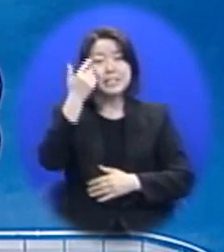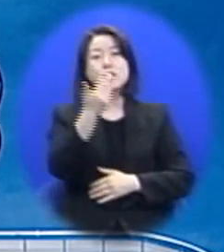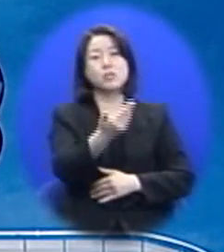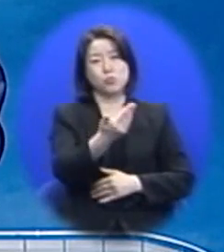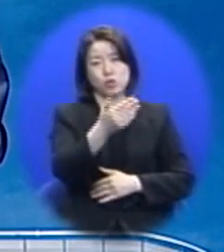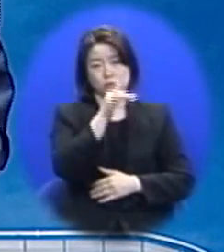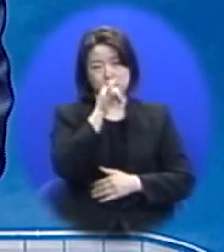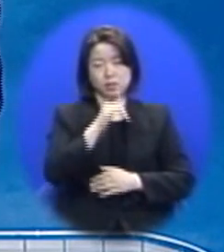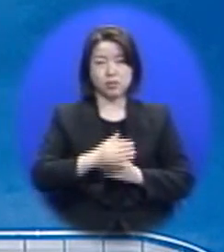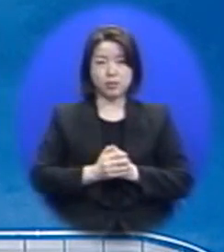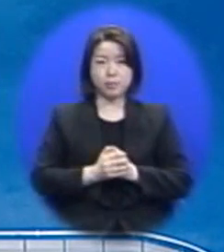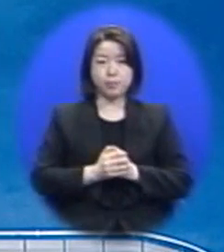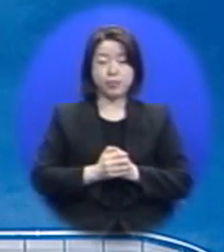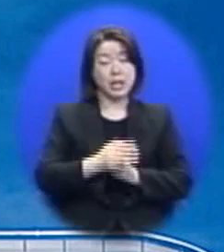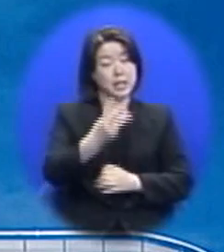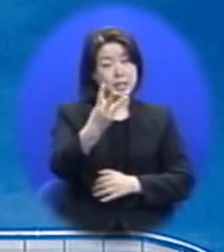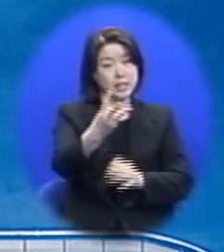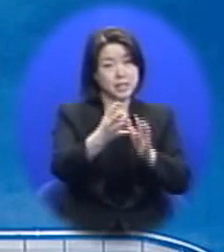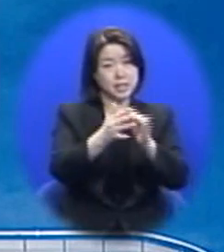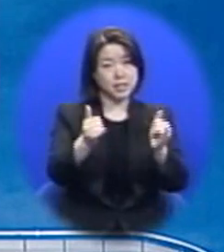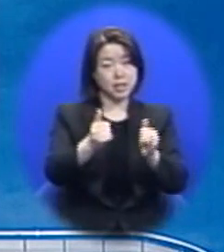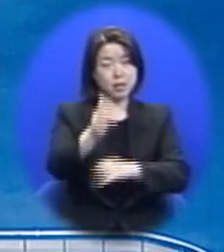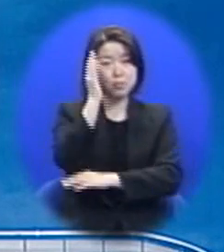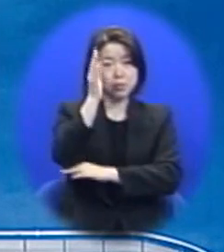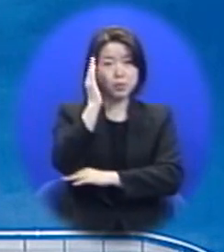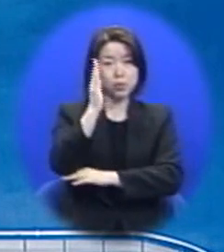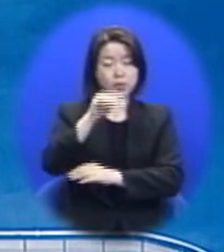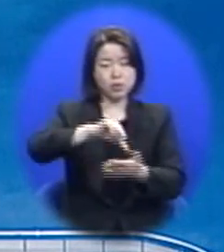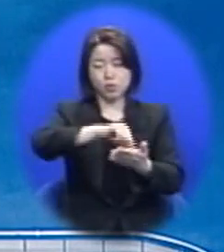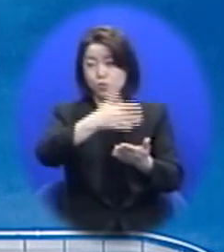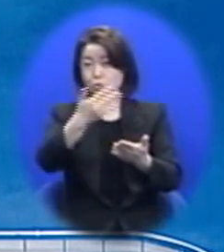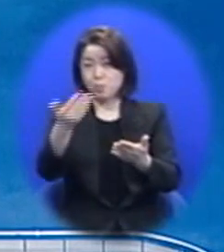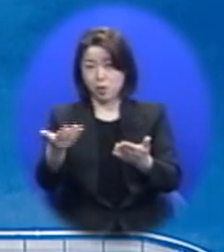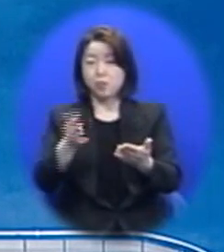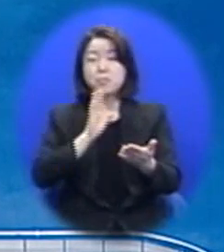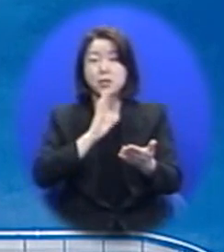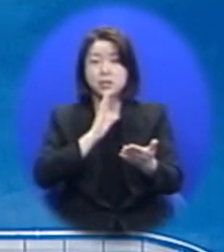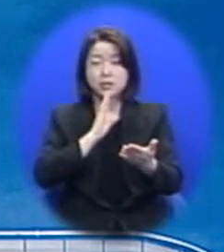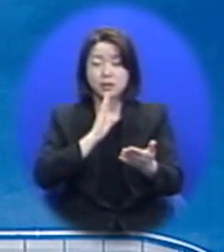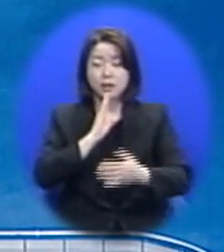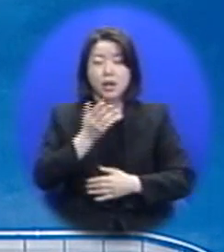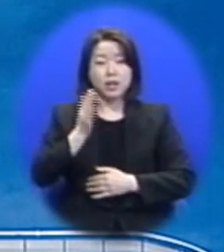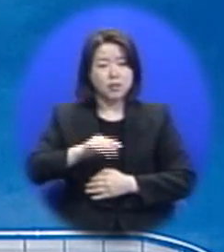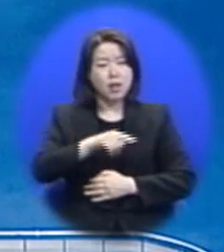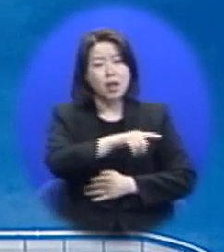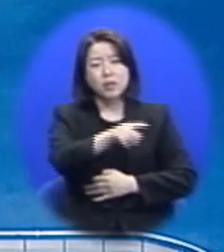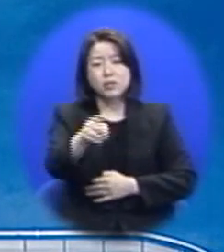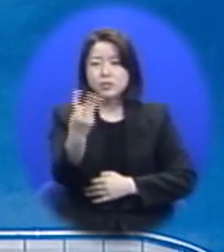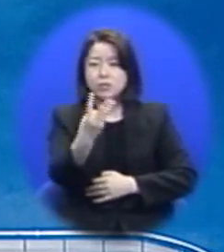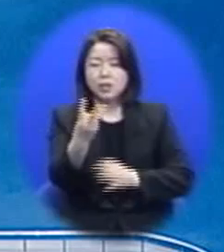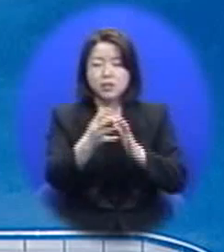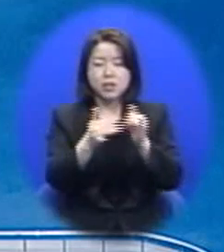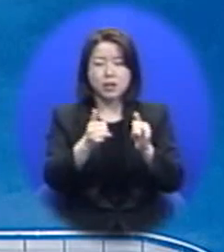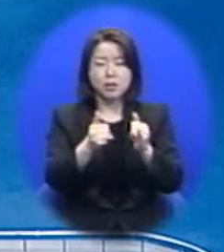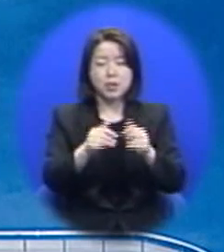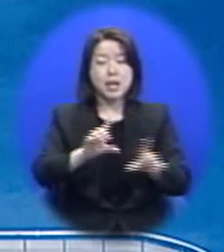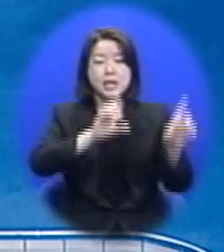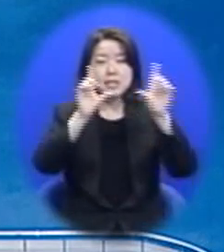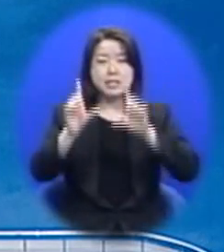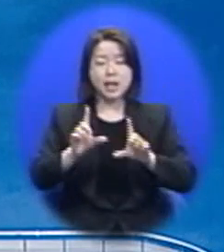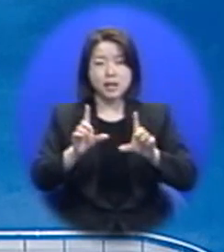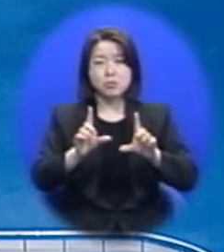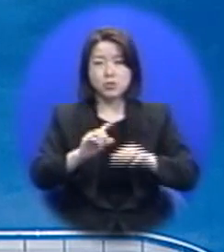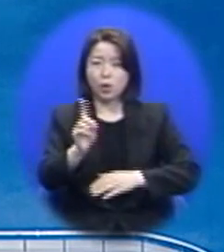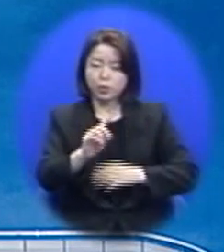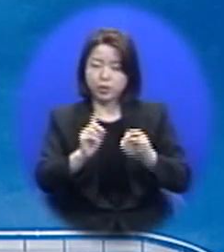했습니다. 그분들의 설교는 대단히 유명하지만 그분들의 삶은 어떤지 추천하신 분이 좀